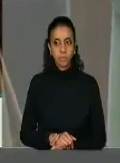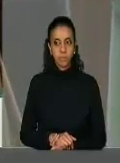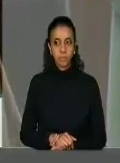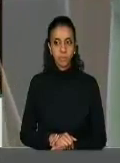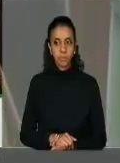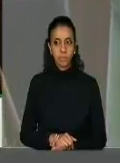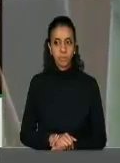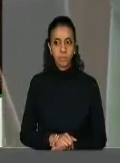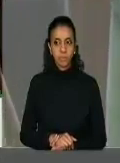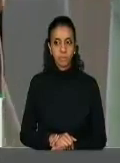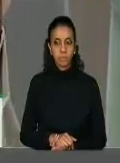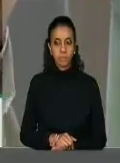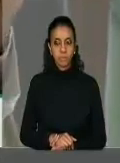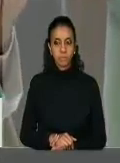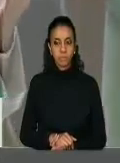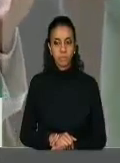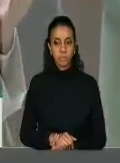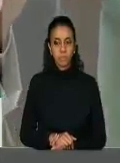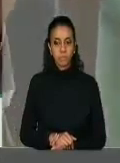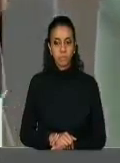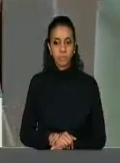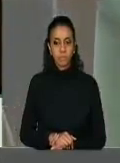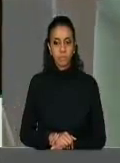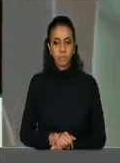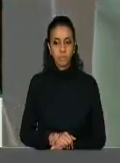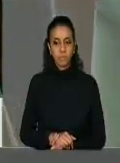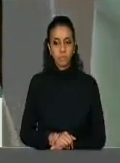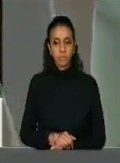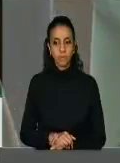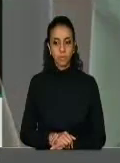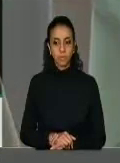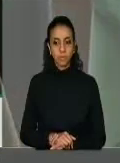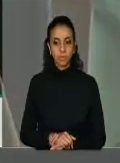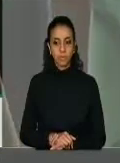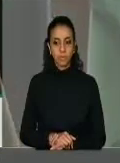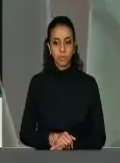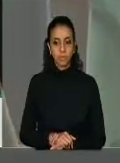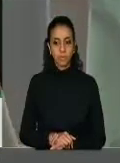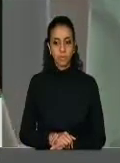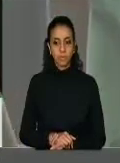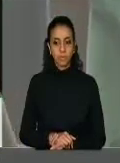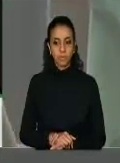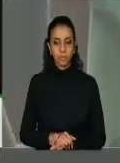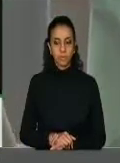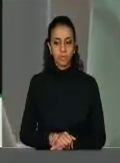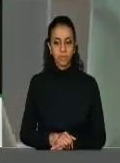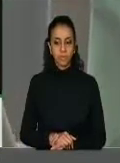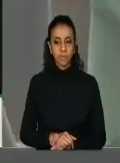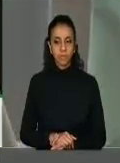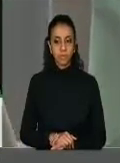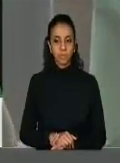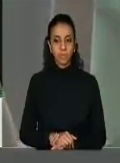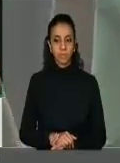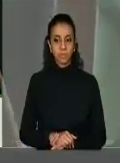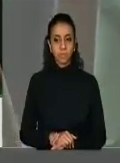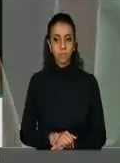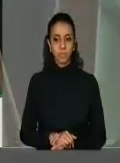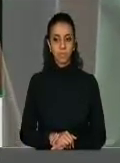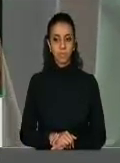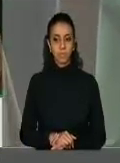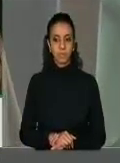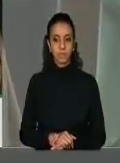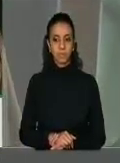وكذلك نرحب بالسلك الدبلوماسي جميعا الإخوة السفراء ممثلين عن سفاراتنا سفاراتنا